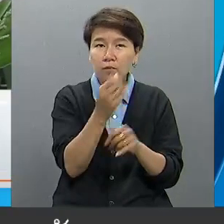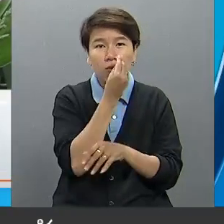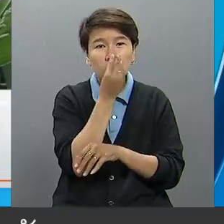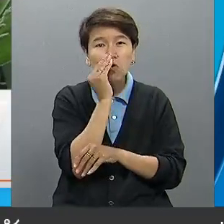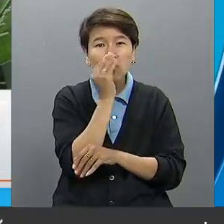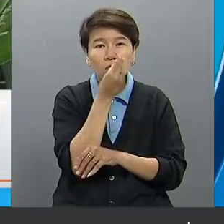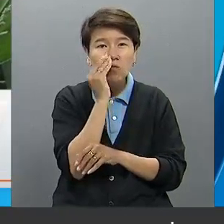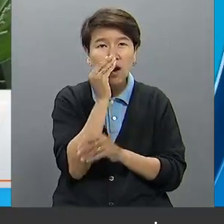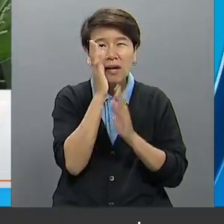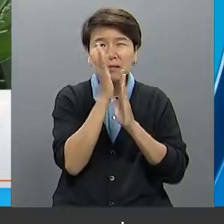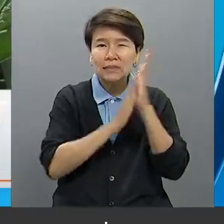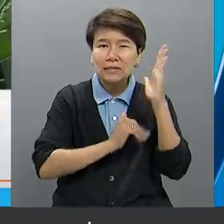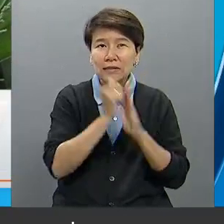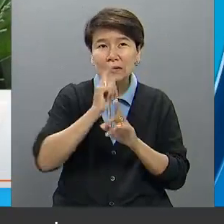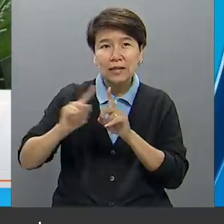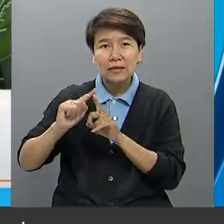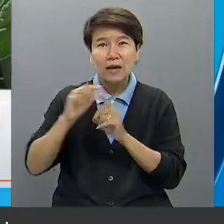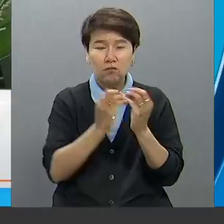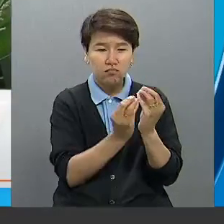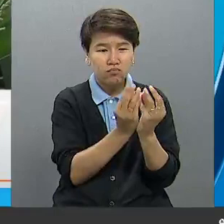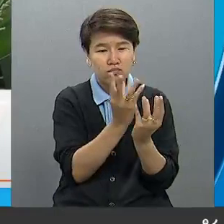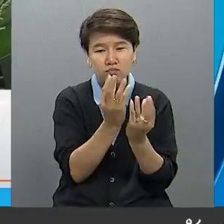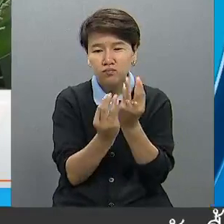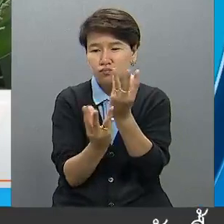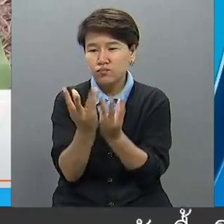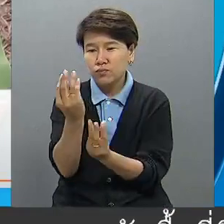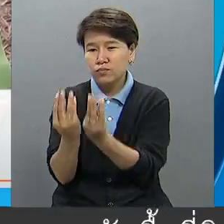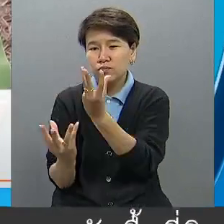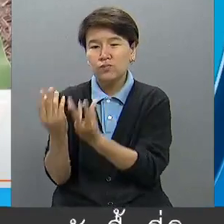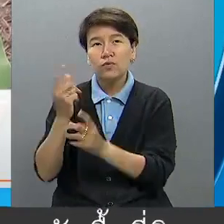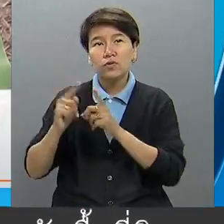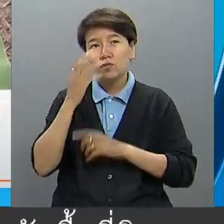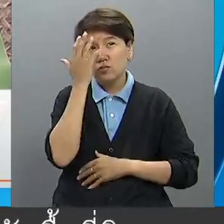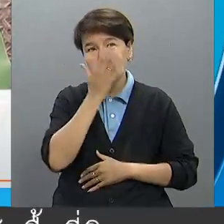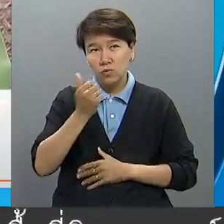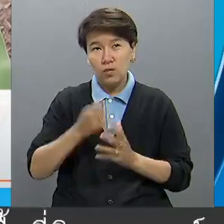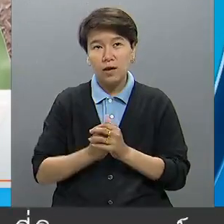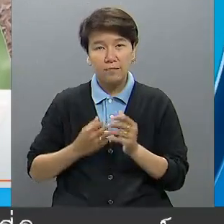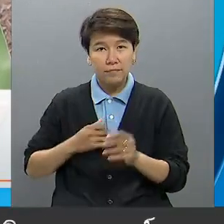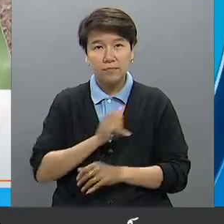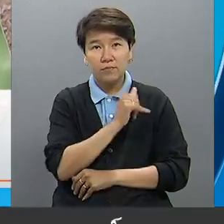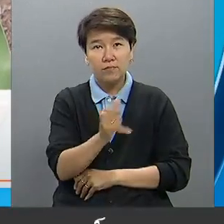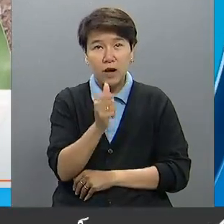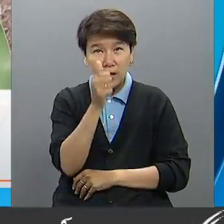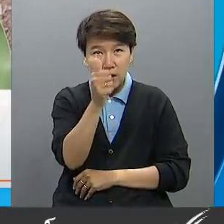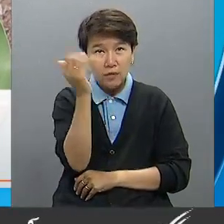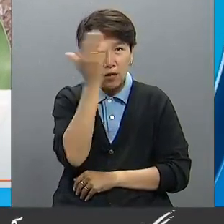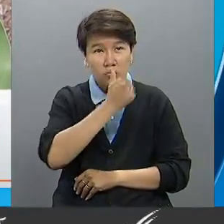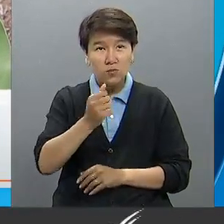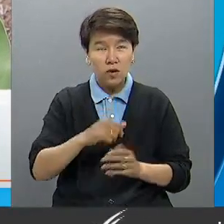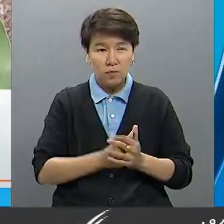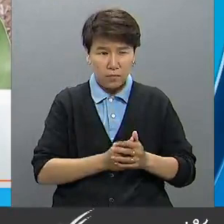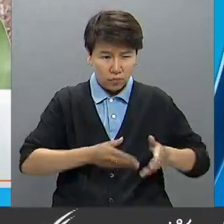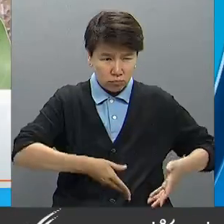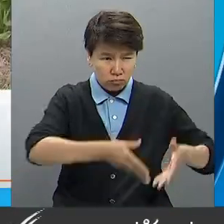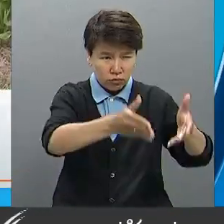นเดอร์เราก็บอกว่าไปวิ่งเล่นที่ทุ่งดอกปทุมมา แต่สวยนะแล้วเหมือนนะเขาปลูกเป็นแนวงดงามคือถ้าเกิดว่าจะป